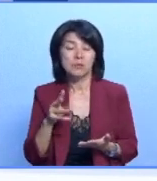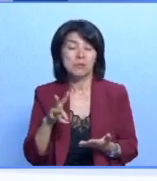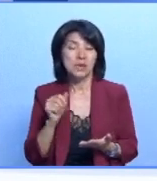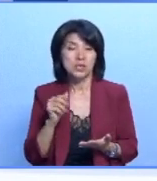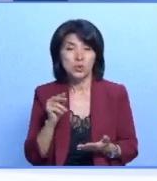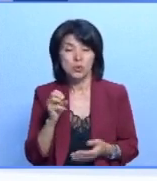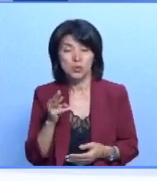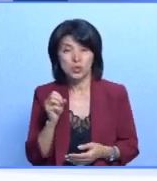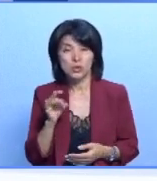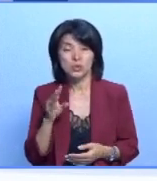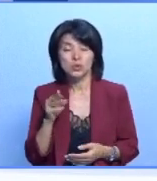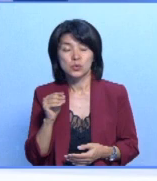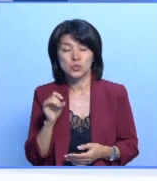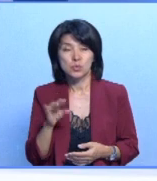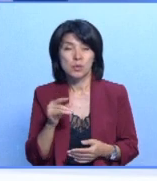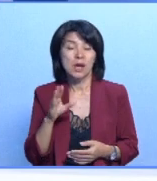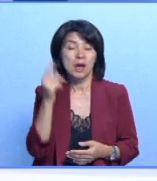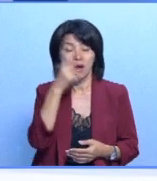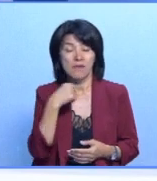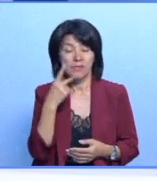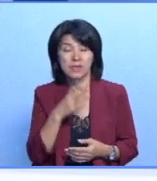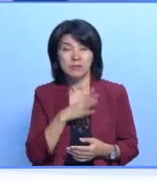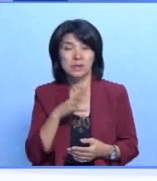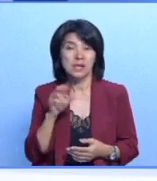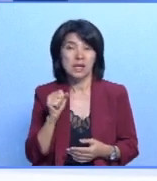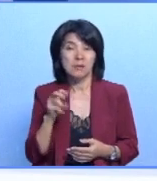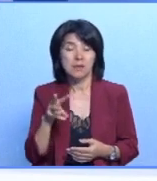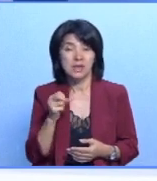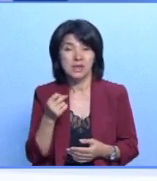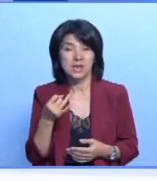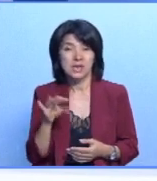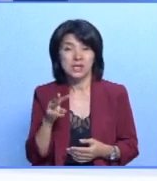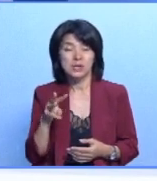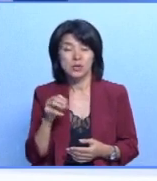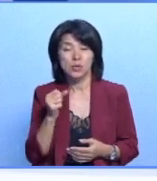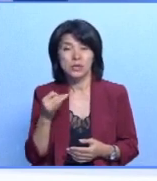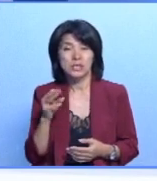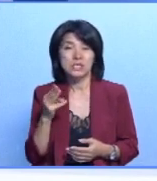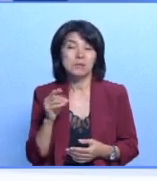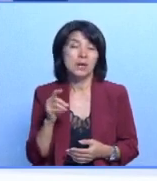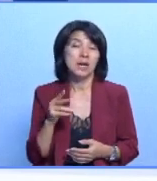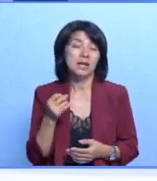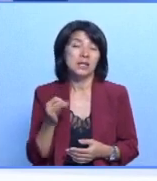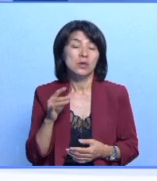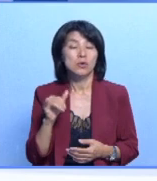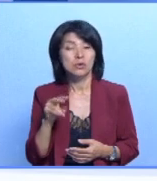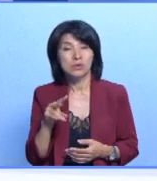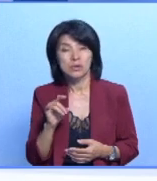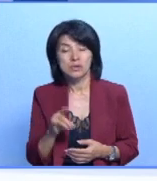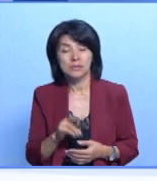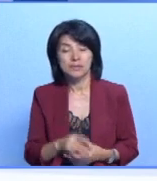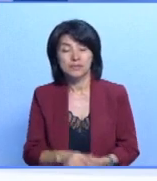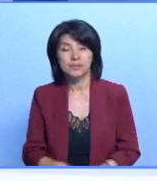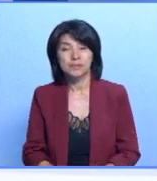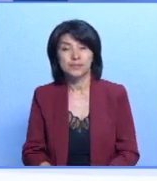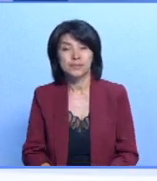– писатель, журналист Амантай Тойшибайулы. В произведении представлена история появления и развития ислама в Прииртышье.